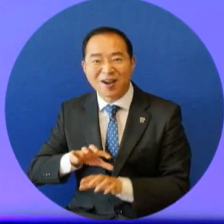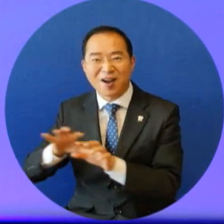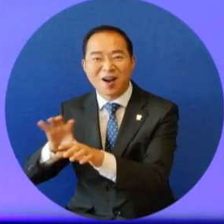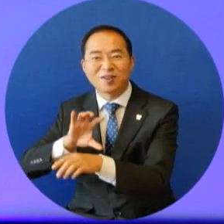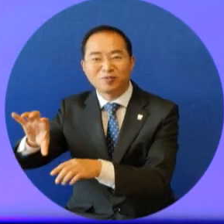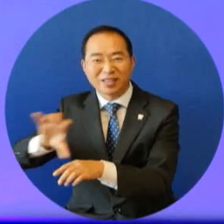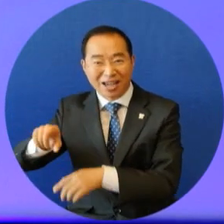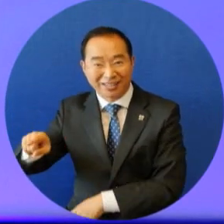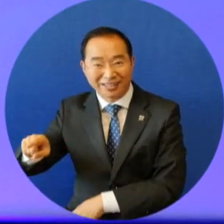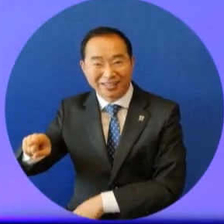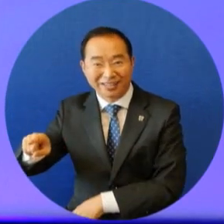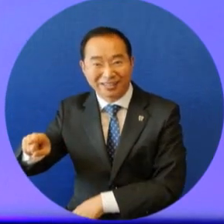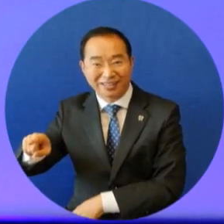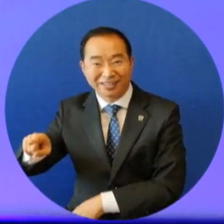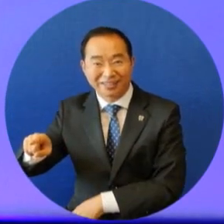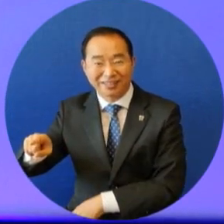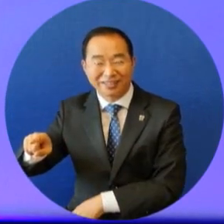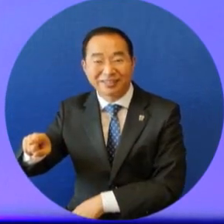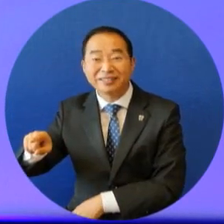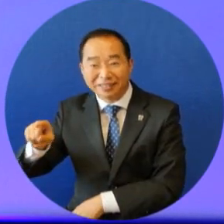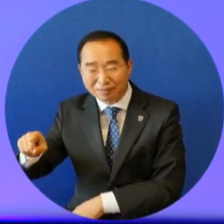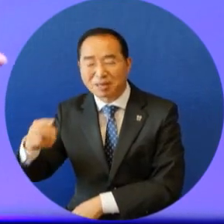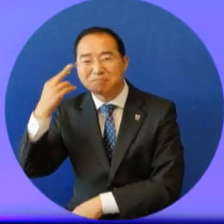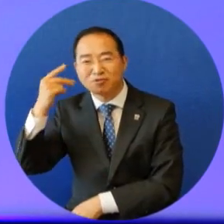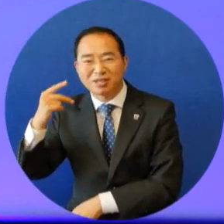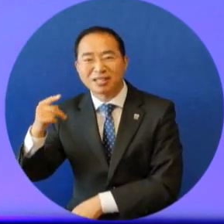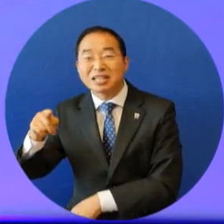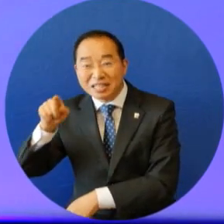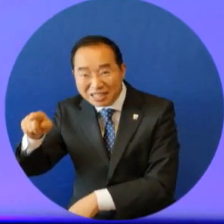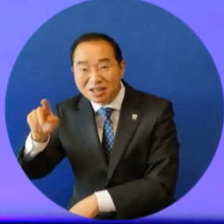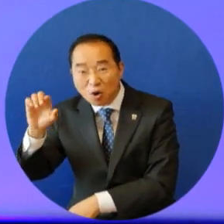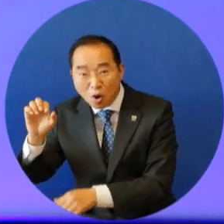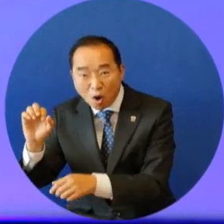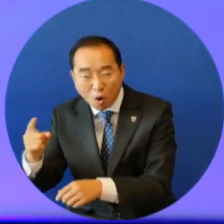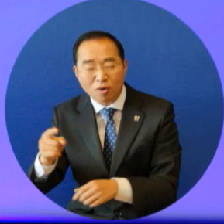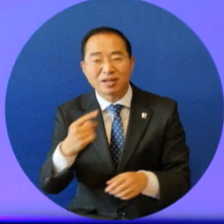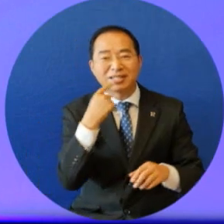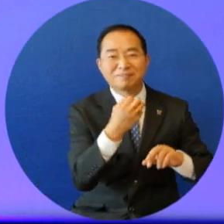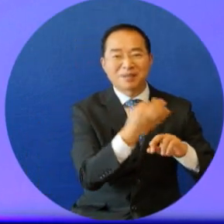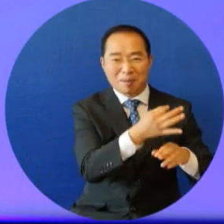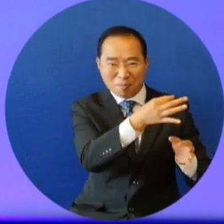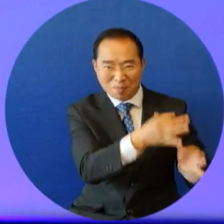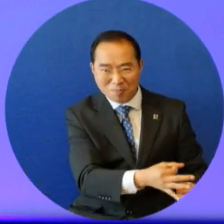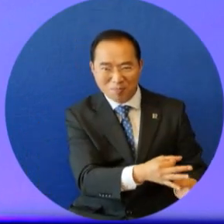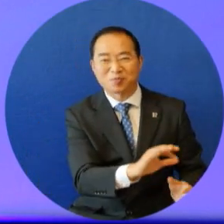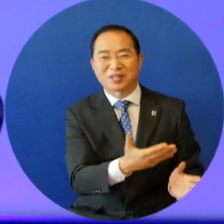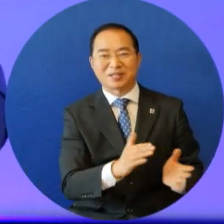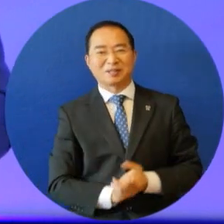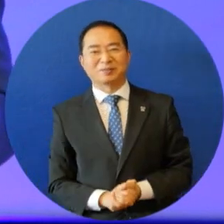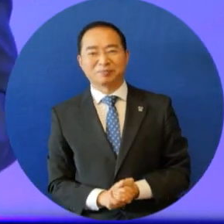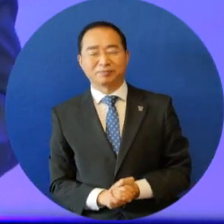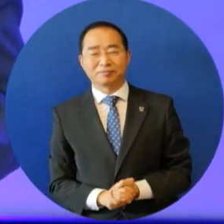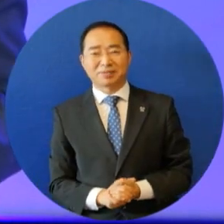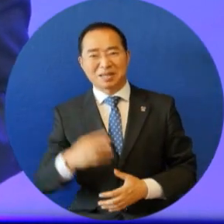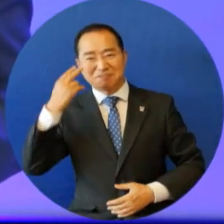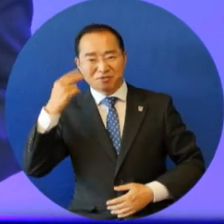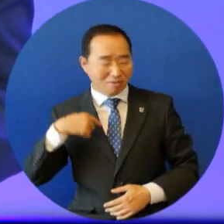은행 예금 쪽으로 가게 됩니다. 그래서 이제 금값을 이제 떨어뜨렸는데 그래도 금값이